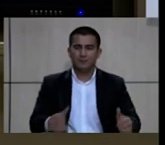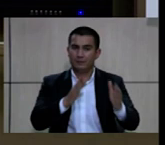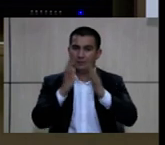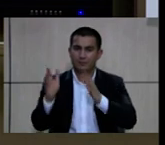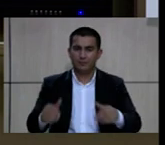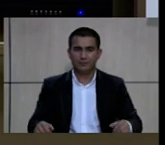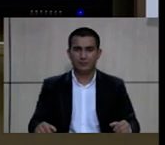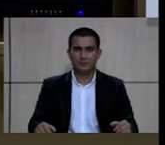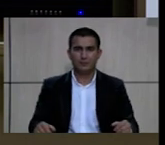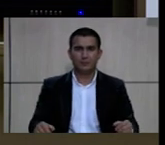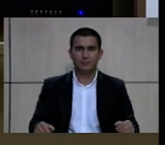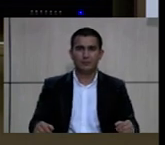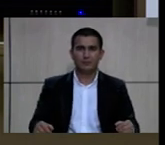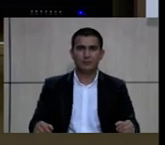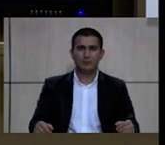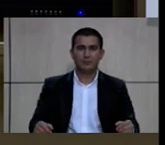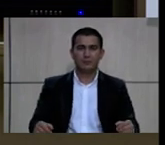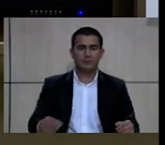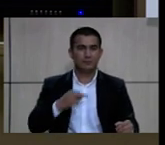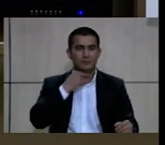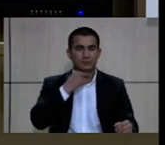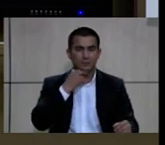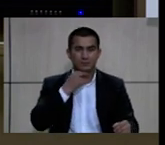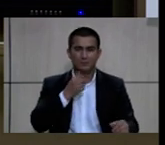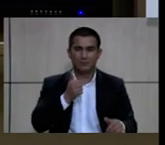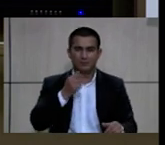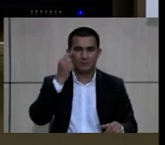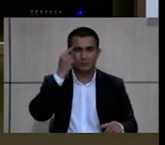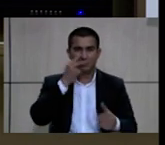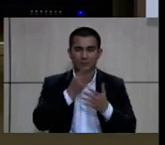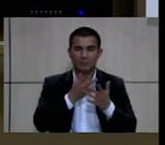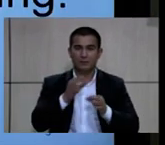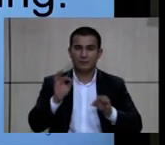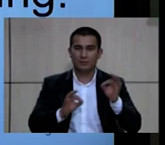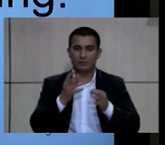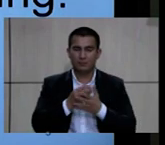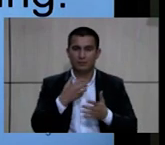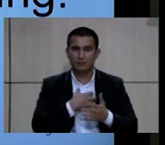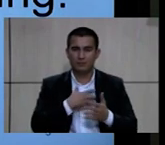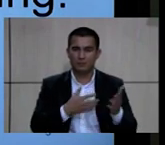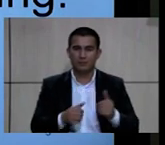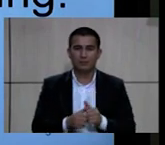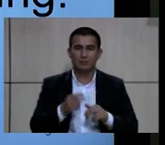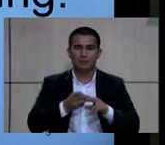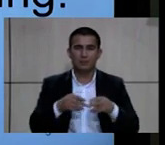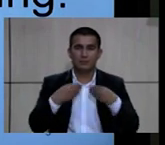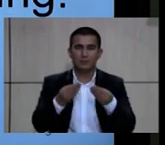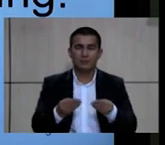Navbatdagi. Demak, diqqatingizni jamlang. Chizma asosida